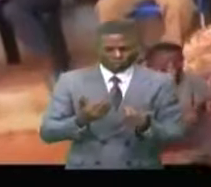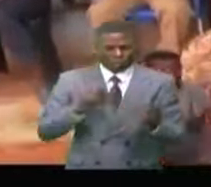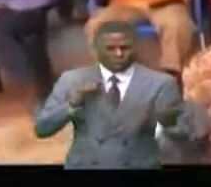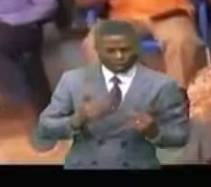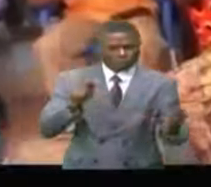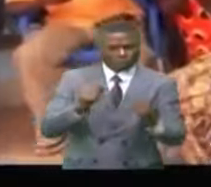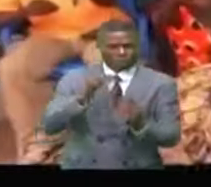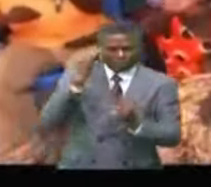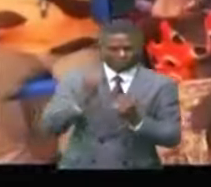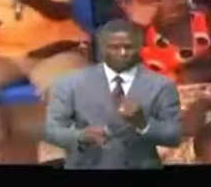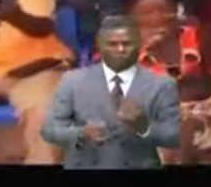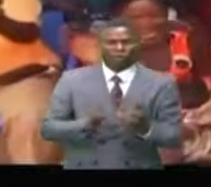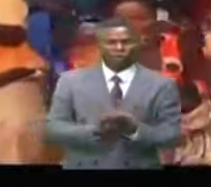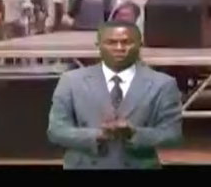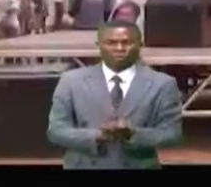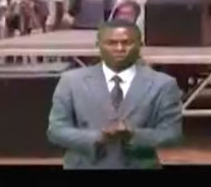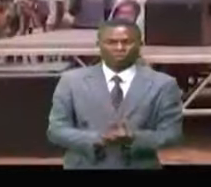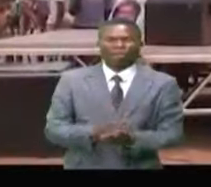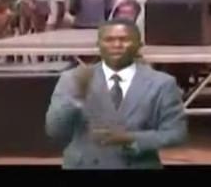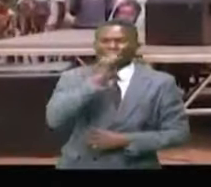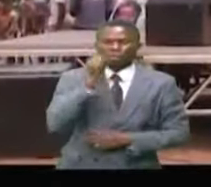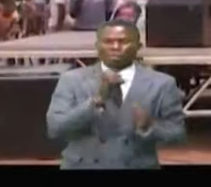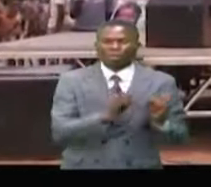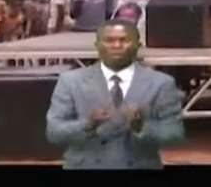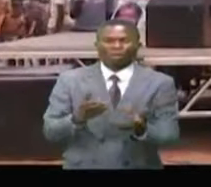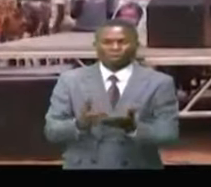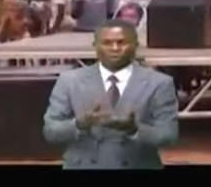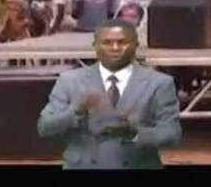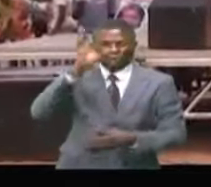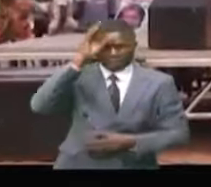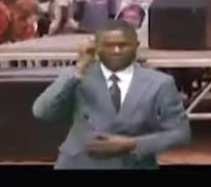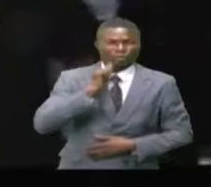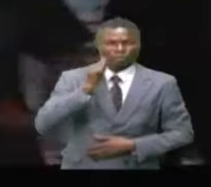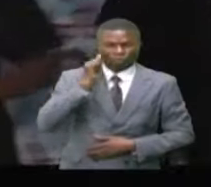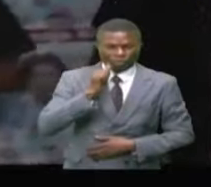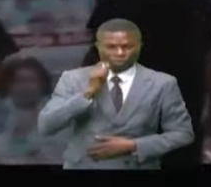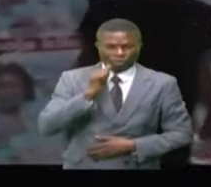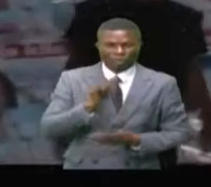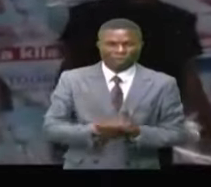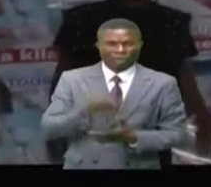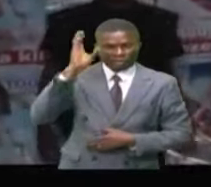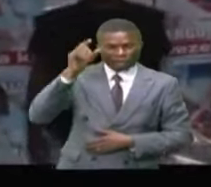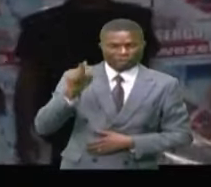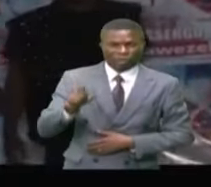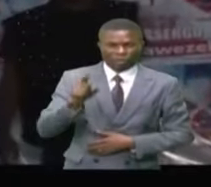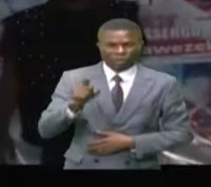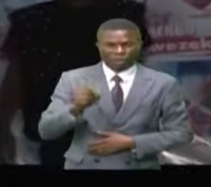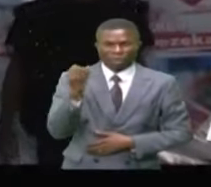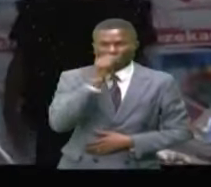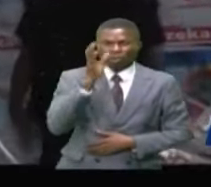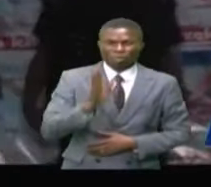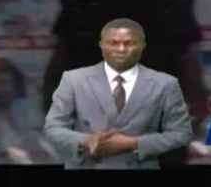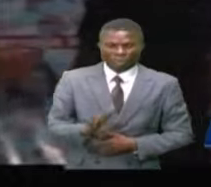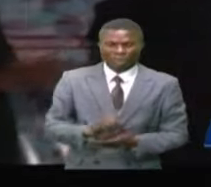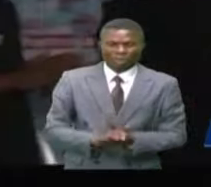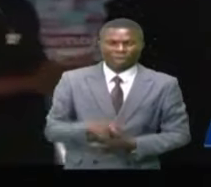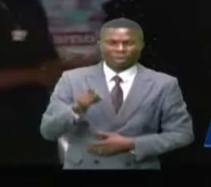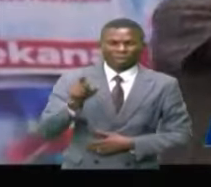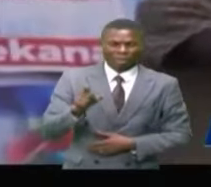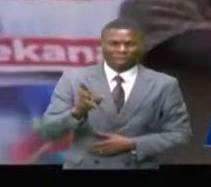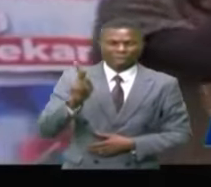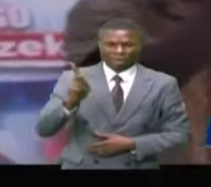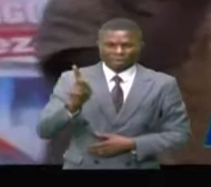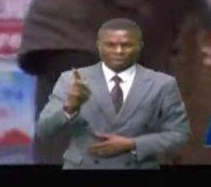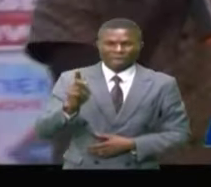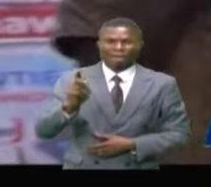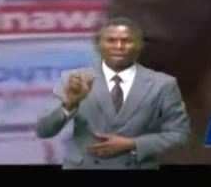l'utile à l'agréable, un concert a été offert aux filles et fils de Mwandingusha par l'artiste Ergi Kanyera aux